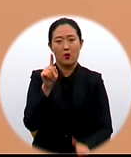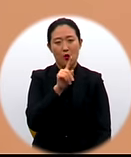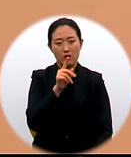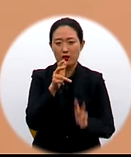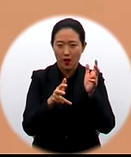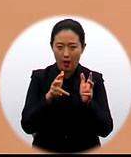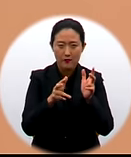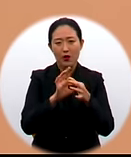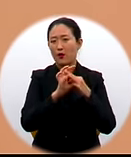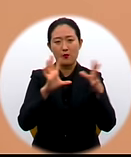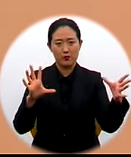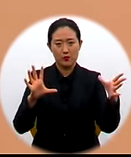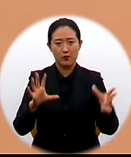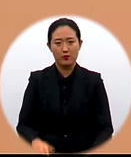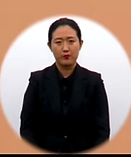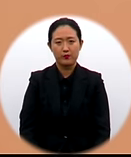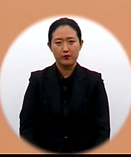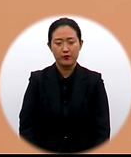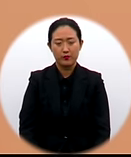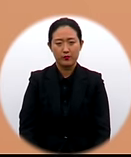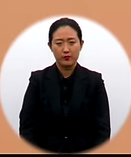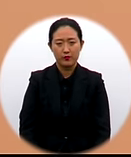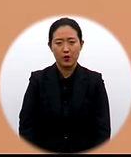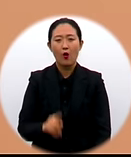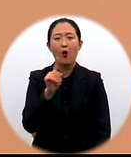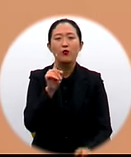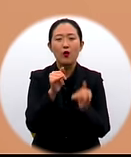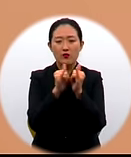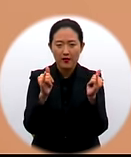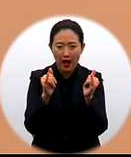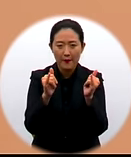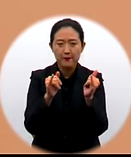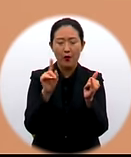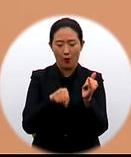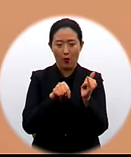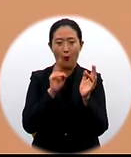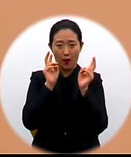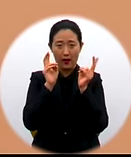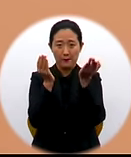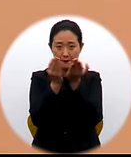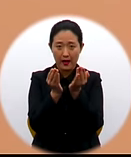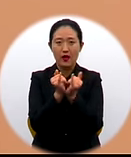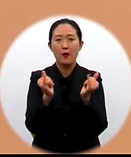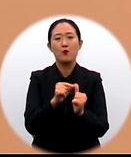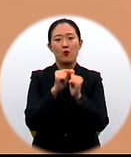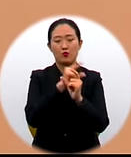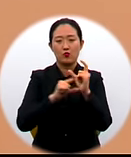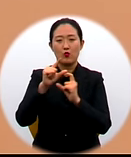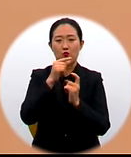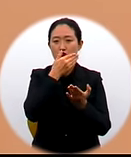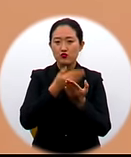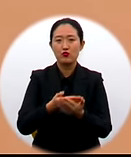상관없이 어떤 회사가 어떤 사람을 뽑느냐가 훨씬 더 중요해집니다. 지금 보고 계시는 그래픽은 구글 코리아에